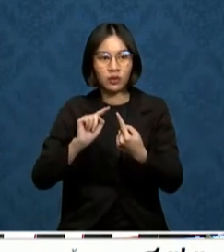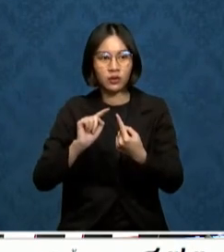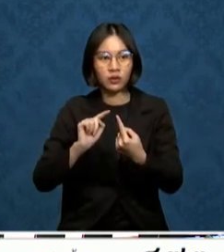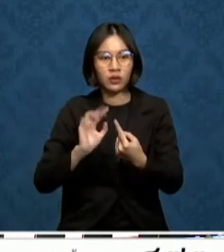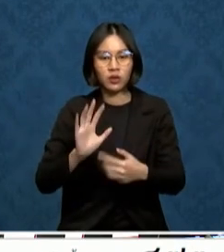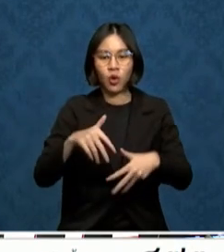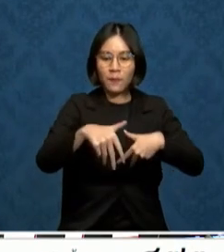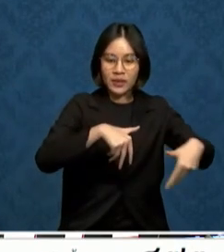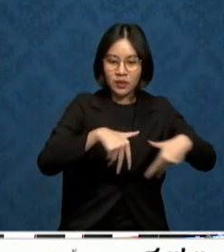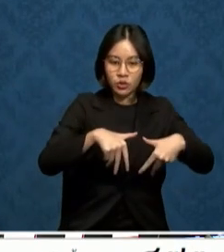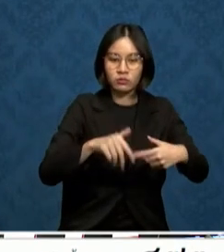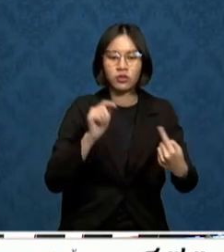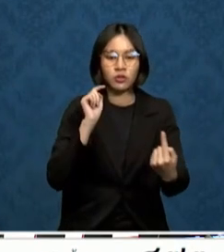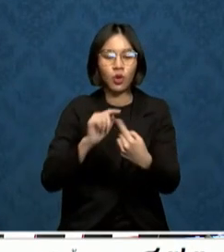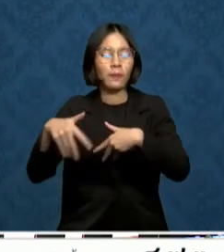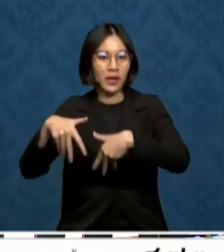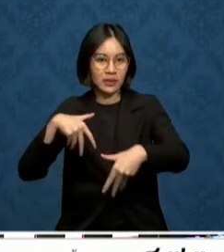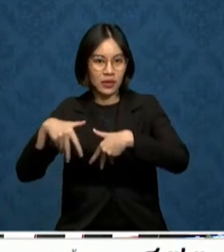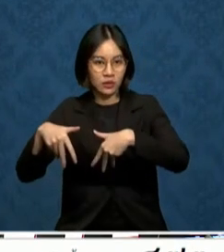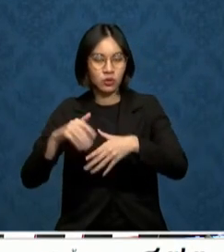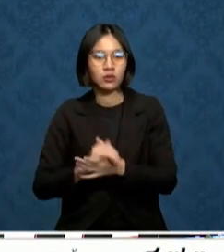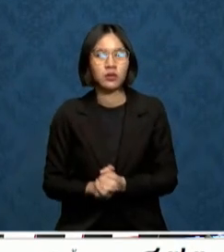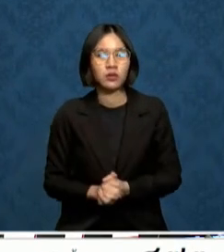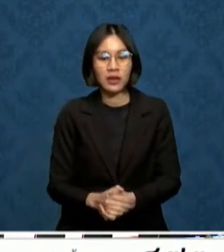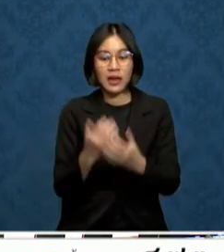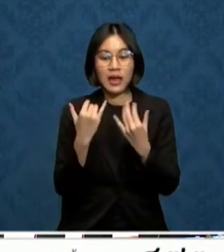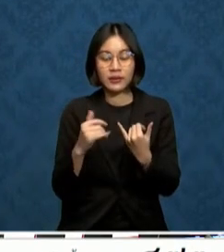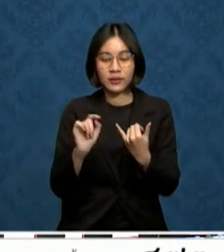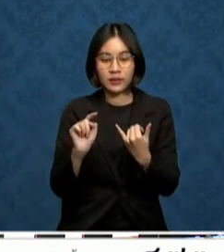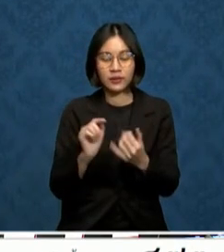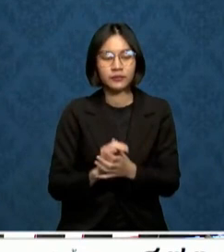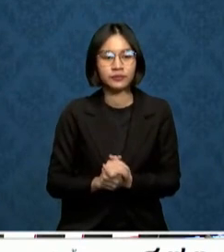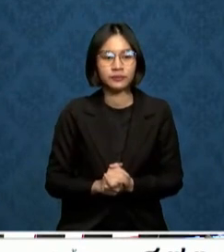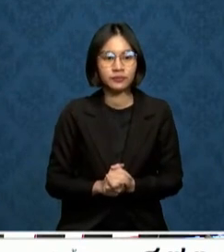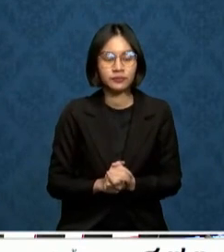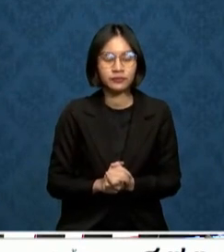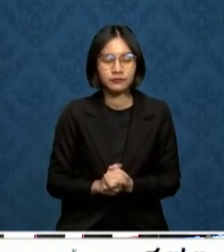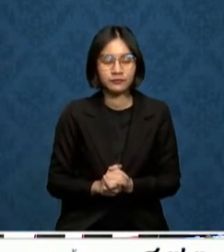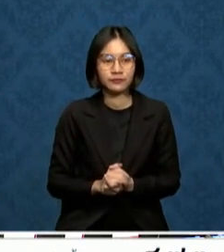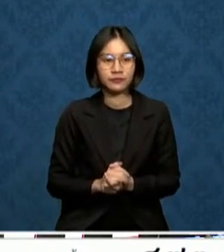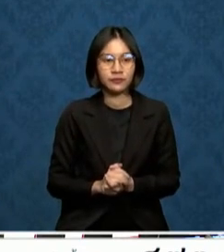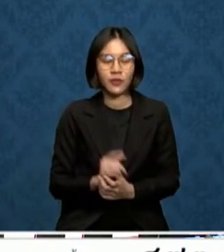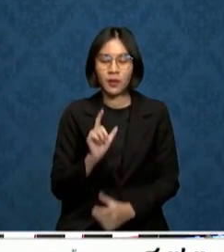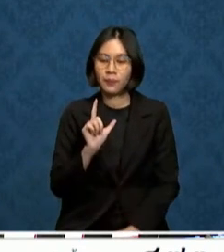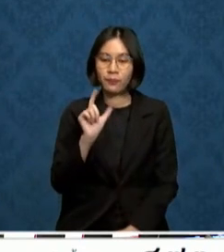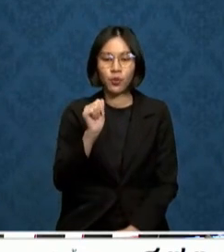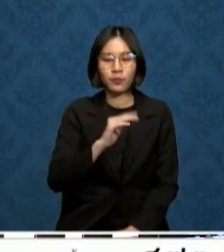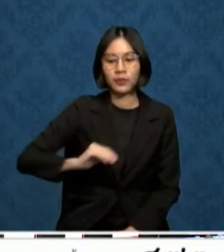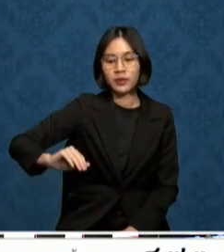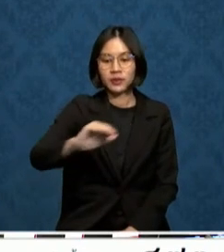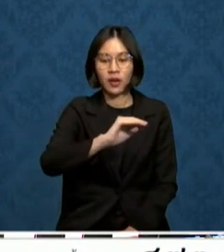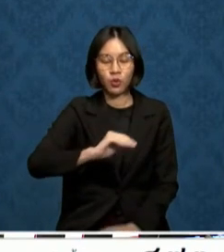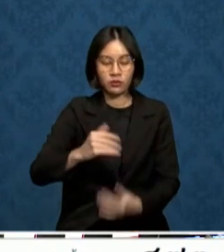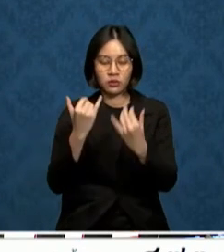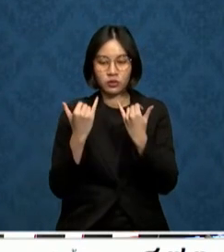าชนโดยประชาชนเพื่อประชาชนเพราะนี่คือเมนหลักของพวกเราที่อยู่ที่ตร